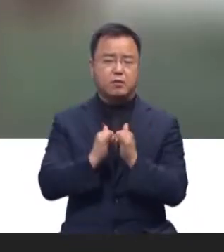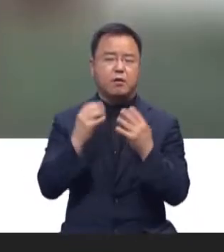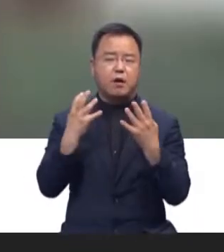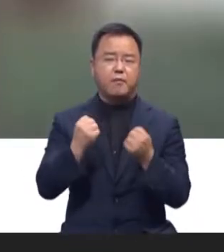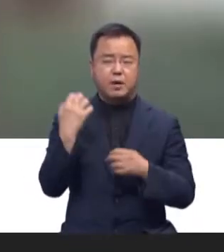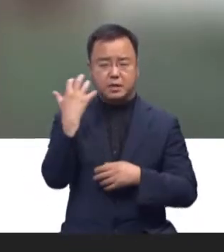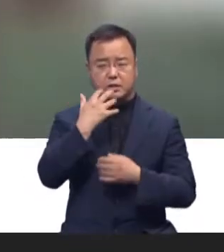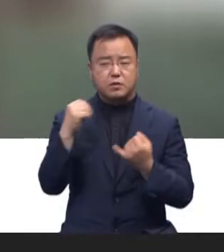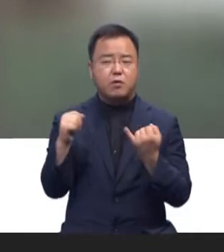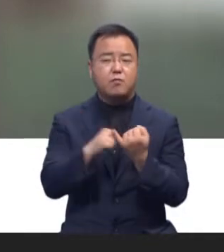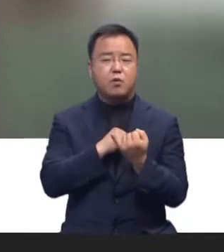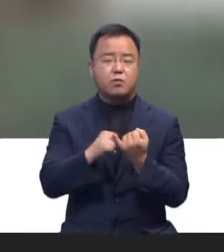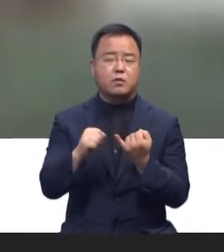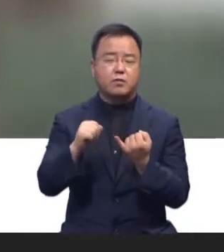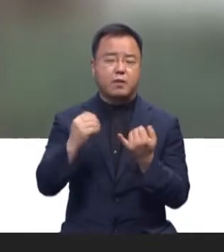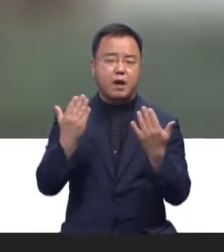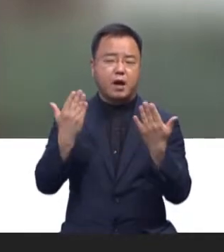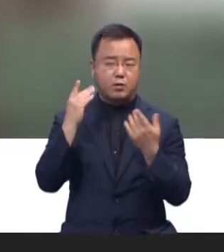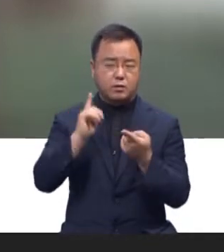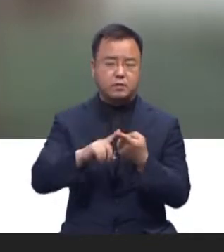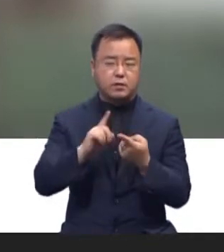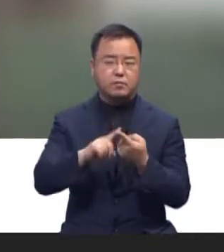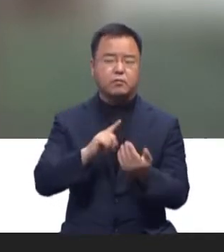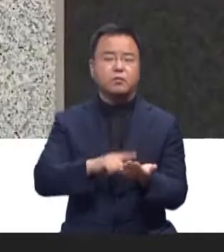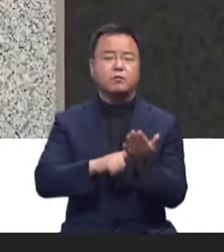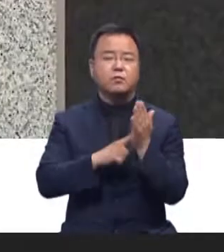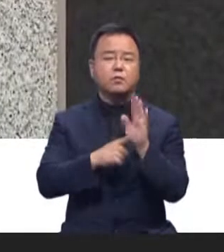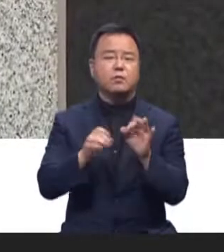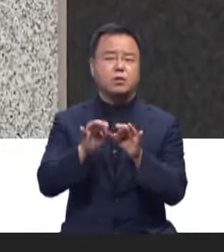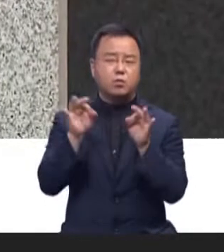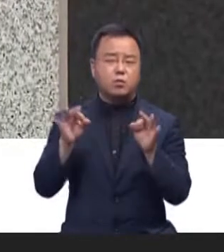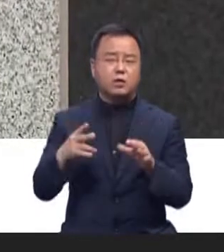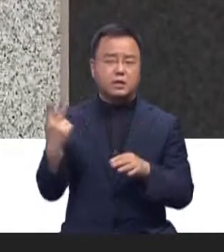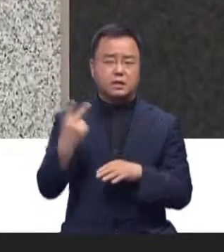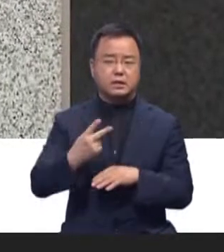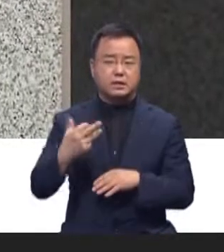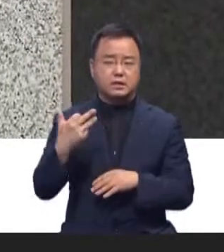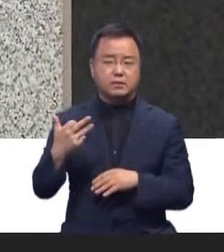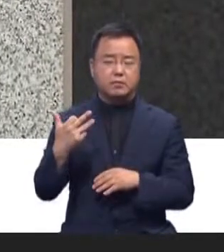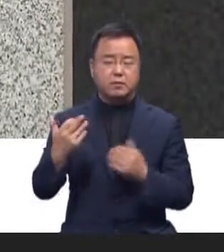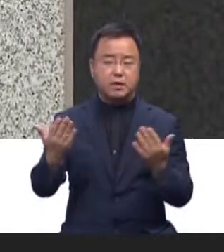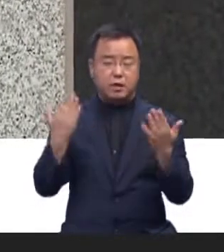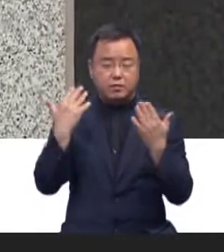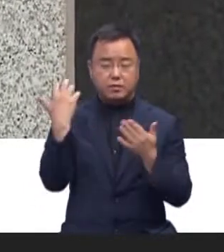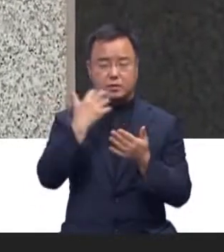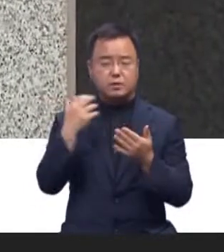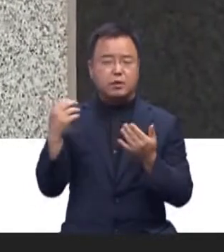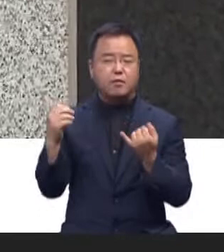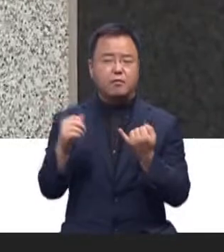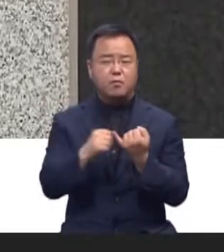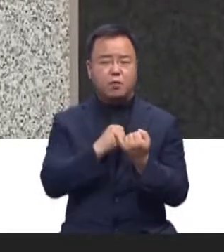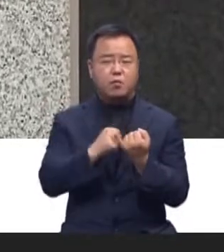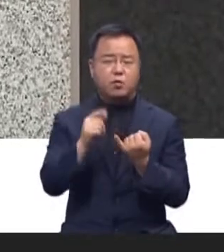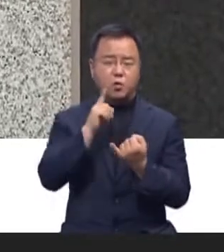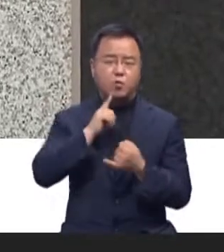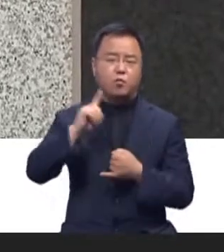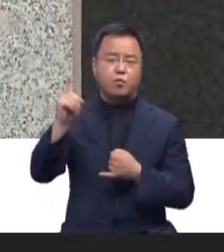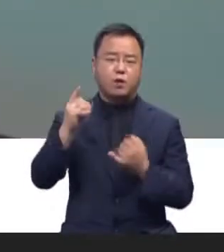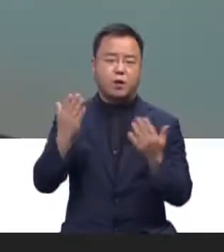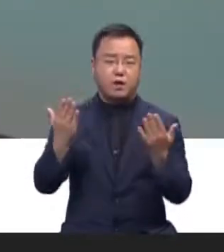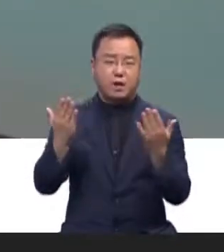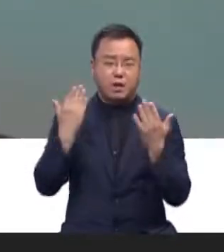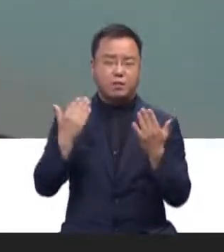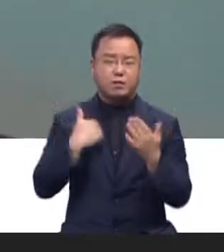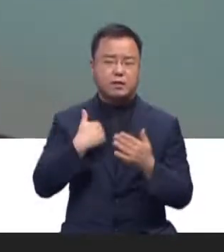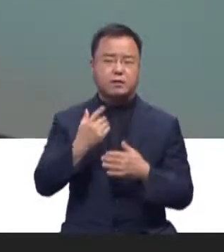학교에서도 그대로 재현되어 온지 사실 오래되었는데요. 2018년도 학생들의 학교 성폭력 고발이 일어났던 스쿨미투 전과